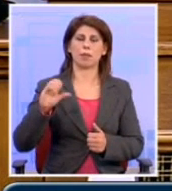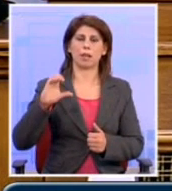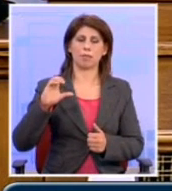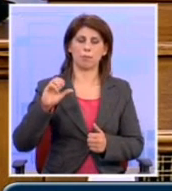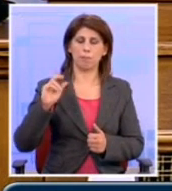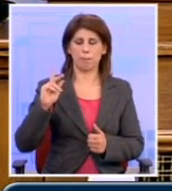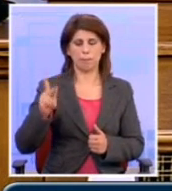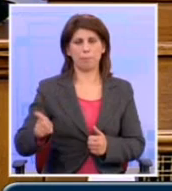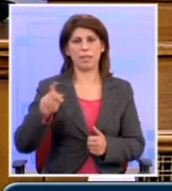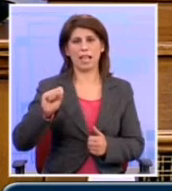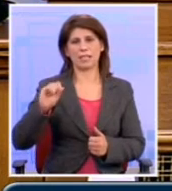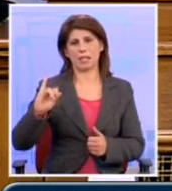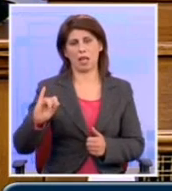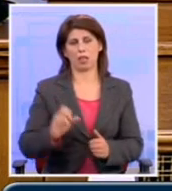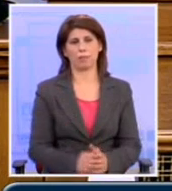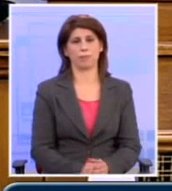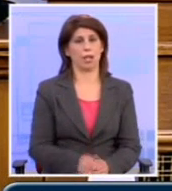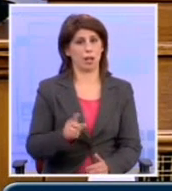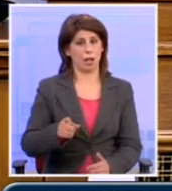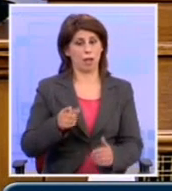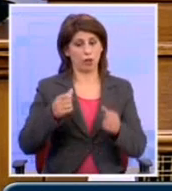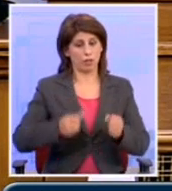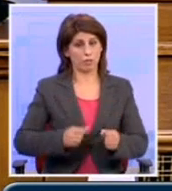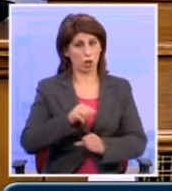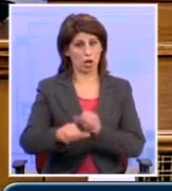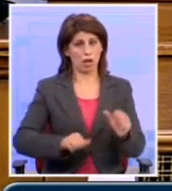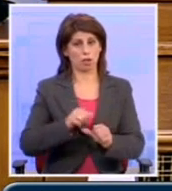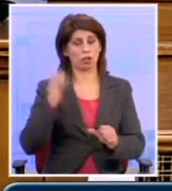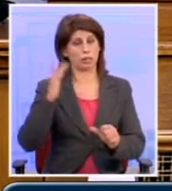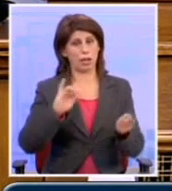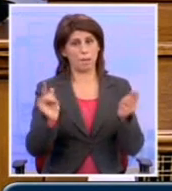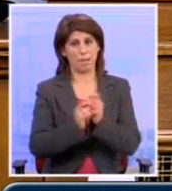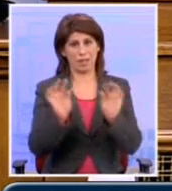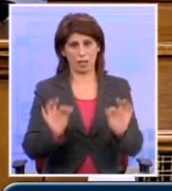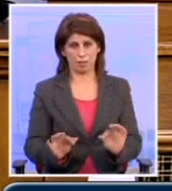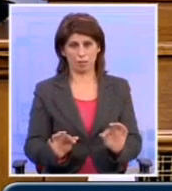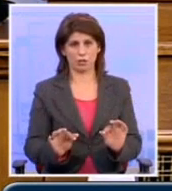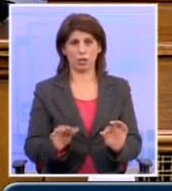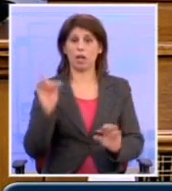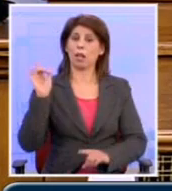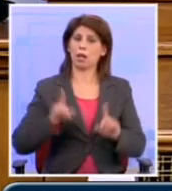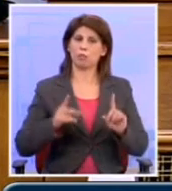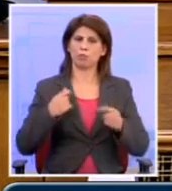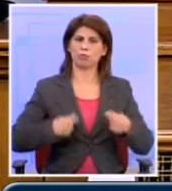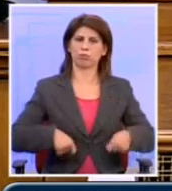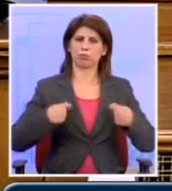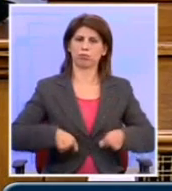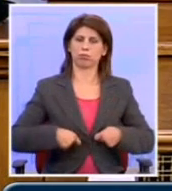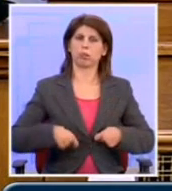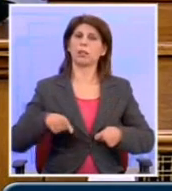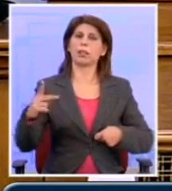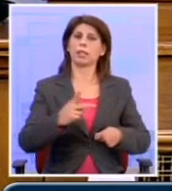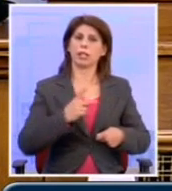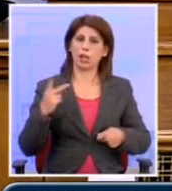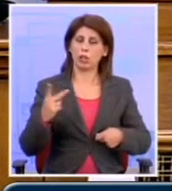Και βέβαια την ίδια στιγμή, μέσω αυτών των θεσμικών αλλαγών, το δίθεν μεταρρυθμίσεων, κάποιοι πλούτιζαν, ενώ η κοινωνία